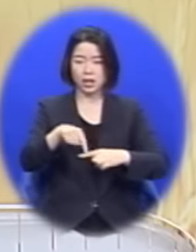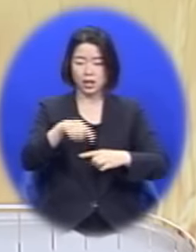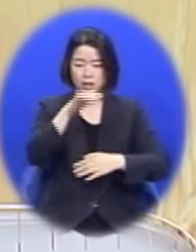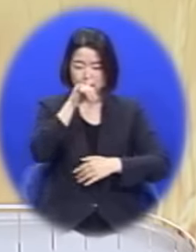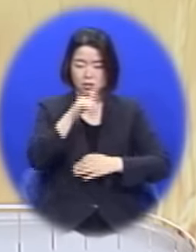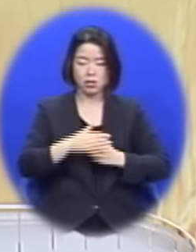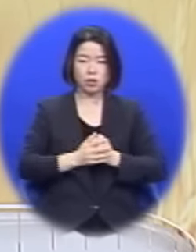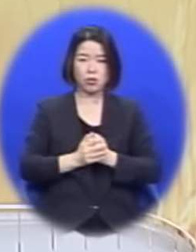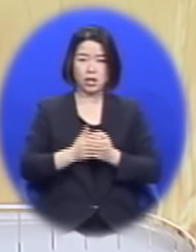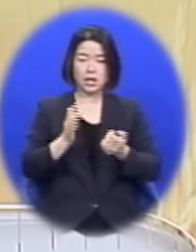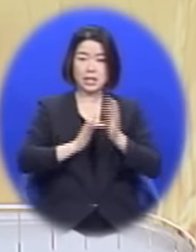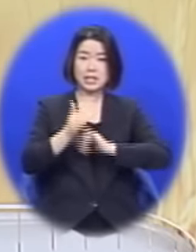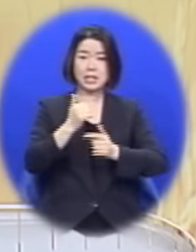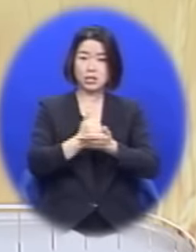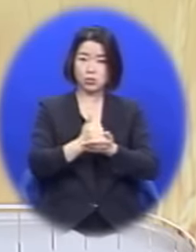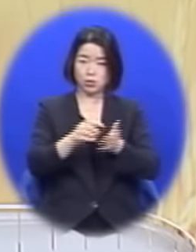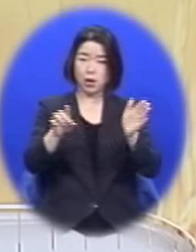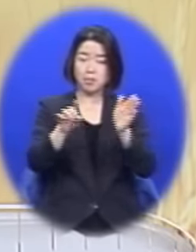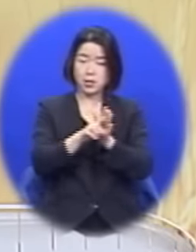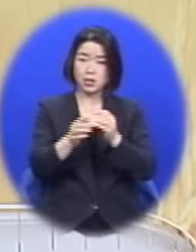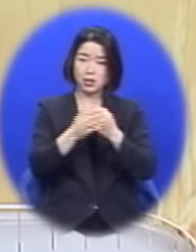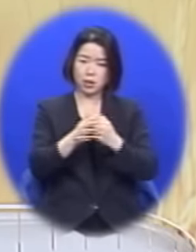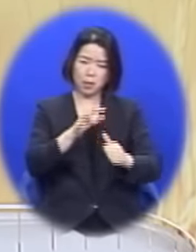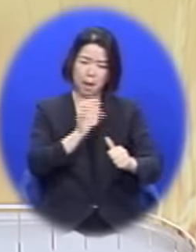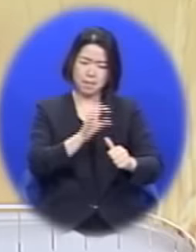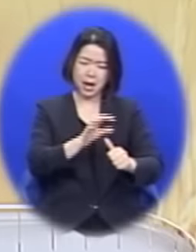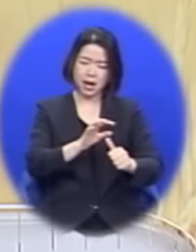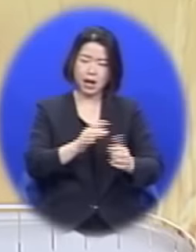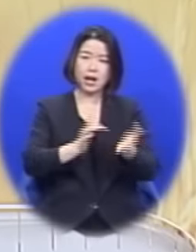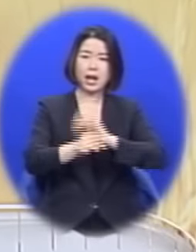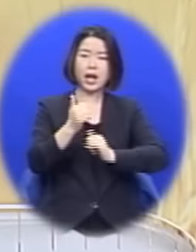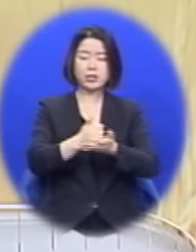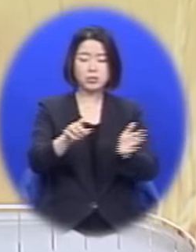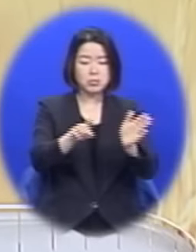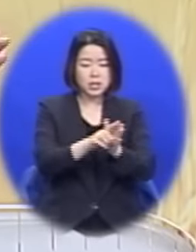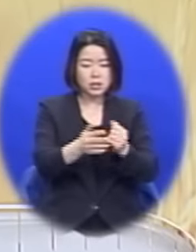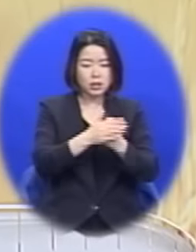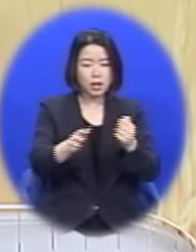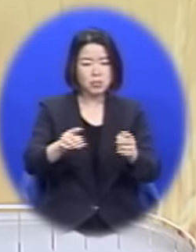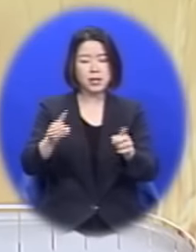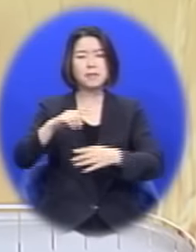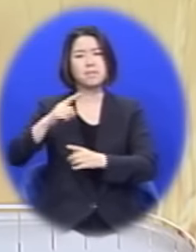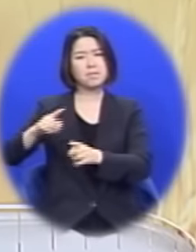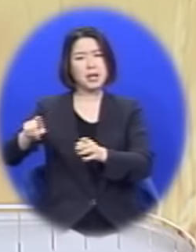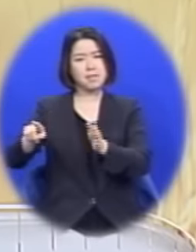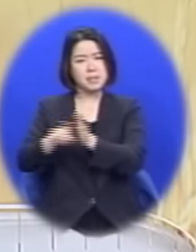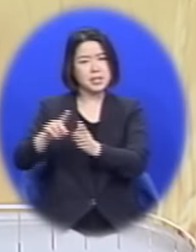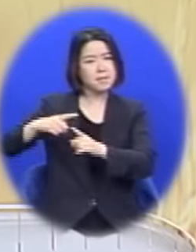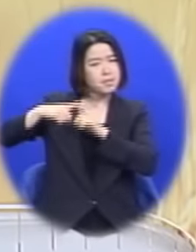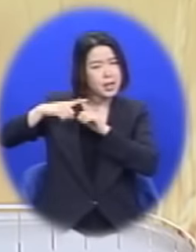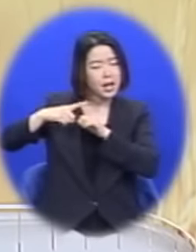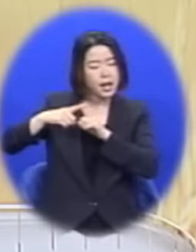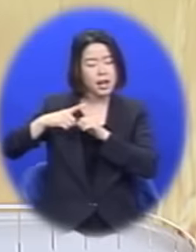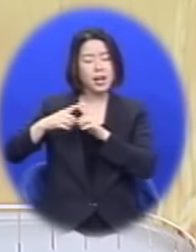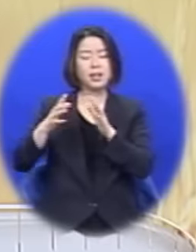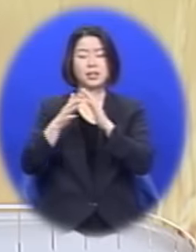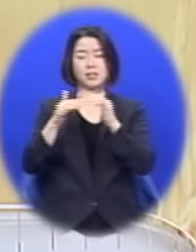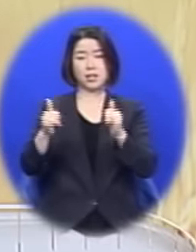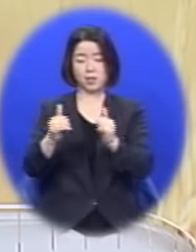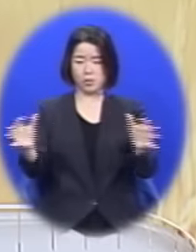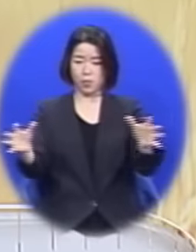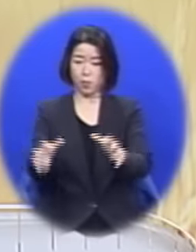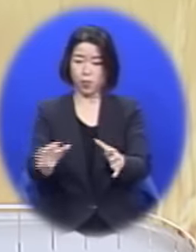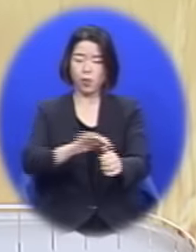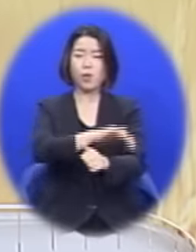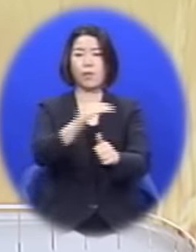예수 믿는 것 때문에 핍박당하고 예수 믿는 것 때문에 순교한 사람들의 공동묘지라는 거예요. 그곳에 있는